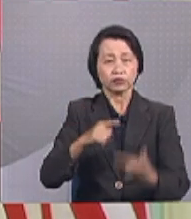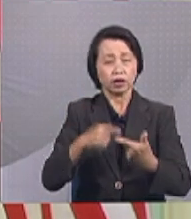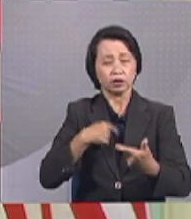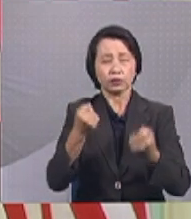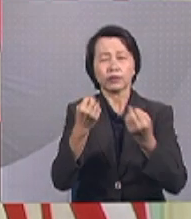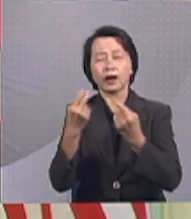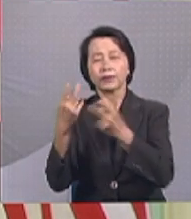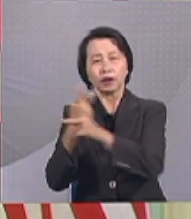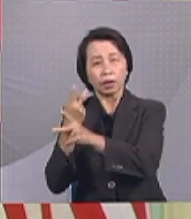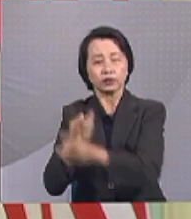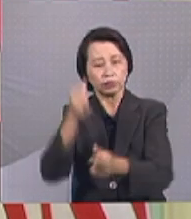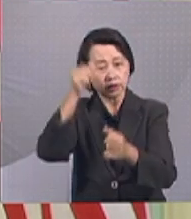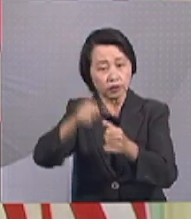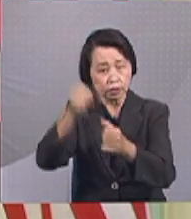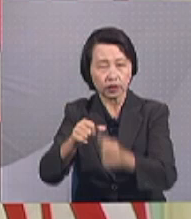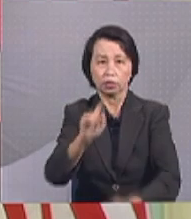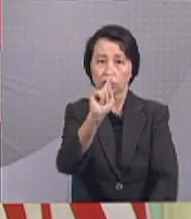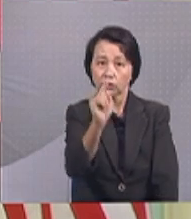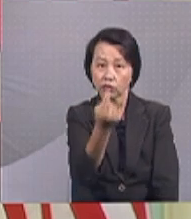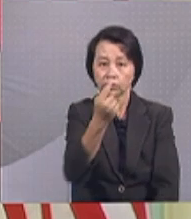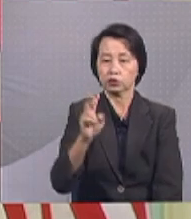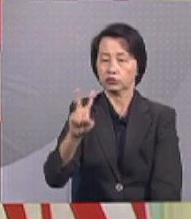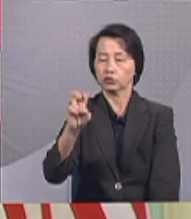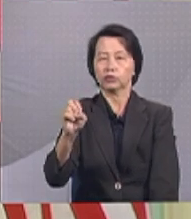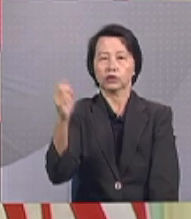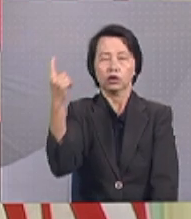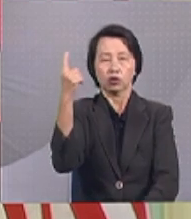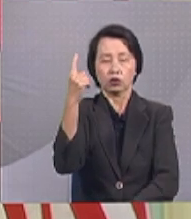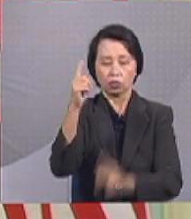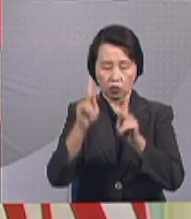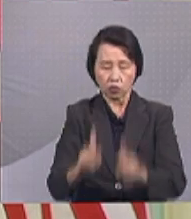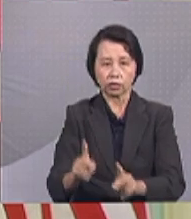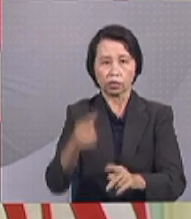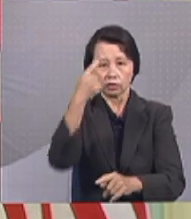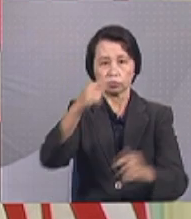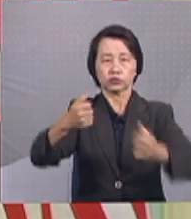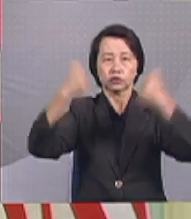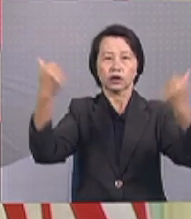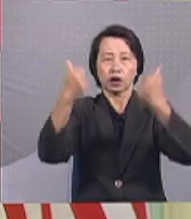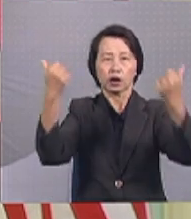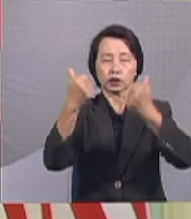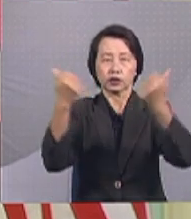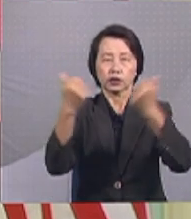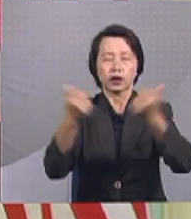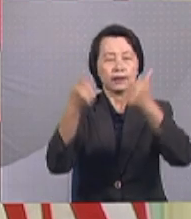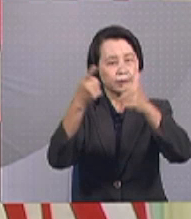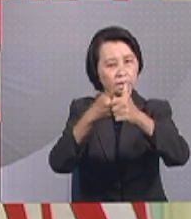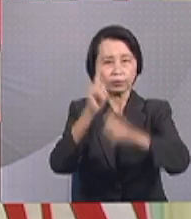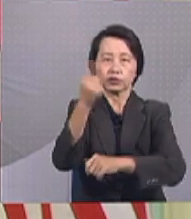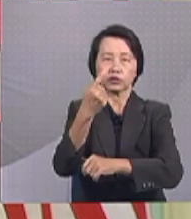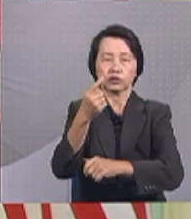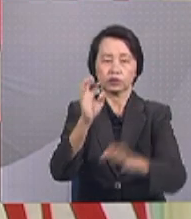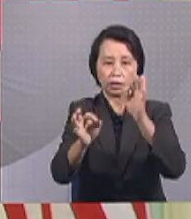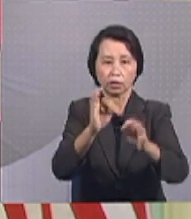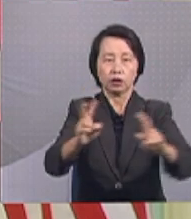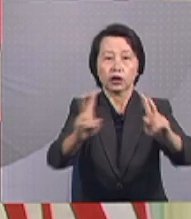ingatkan, hanya 20 orang untuk hari raya pertama sahaja. Jadi kalau di kampung